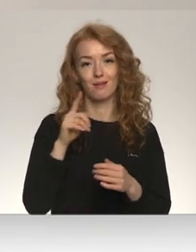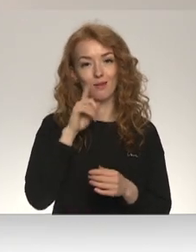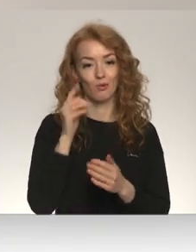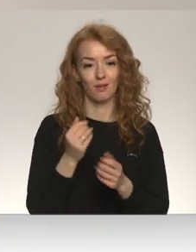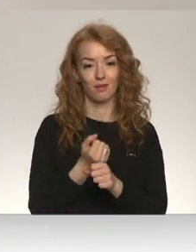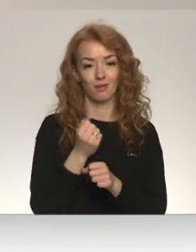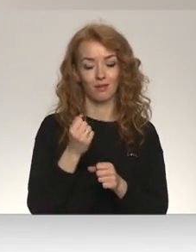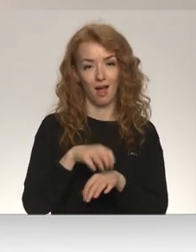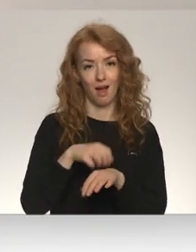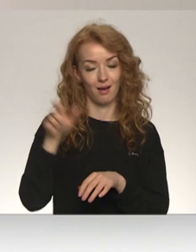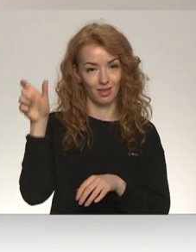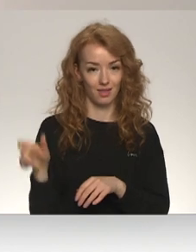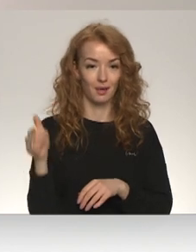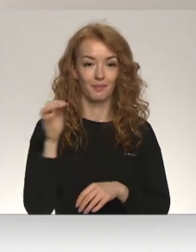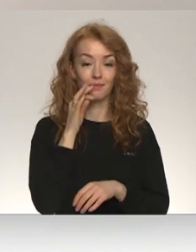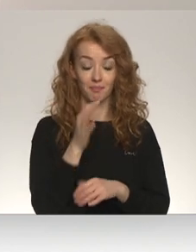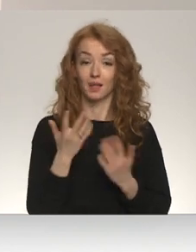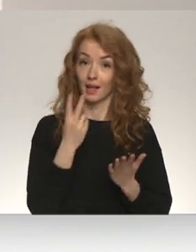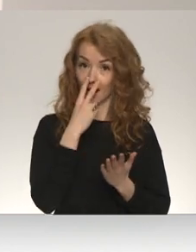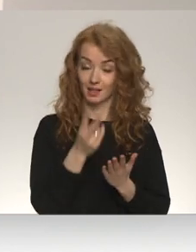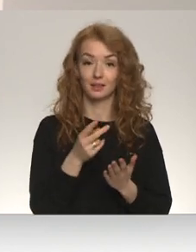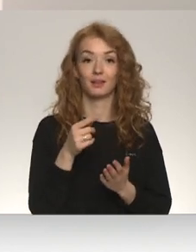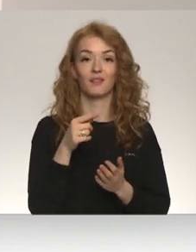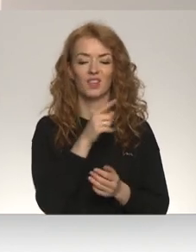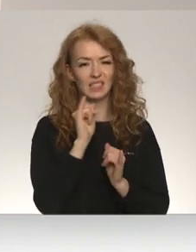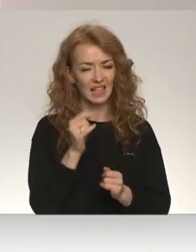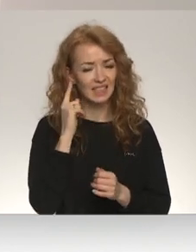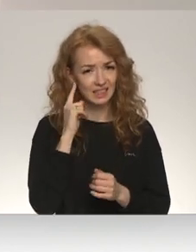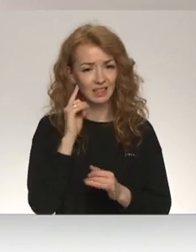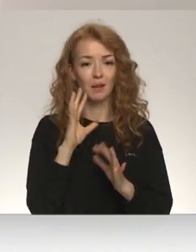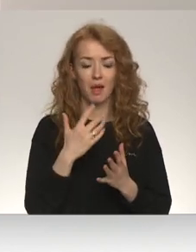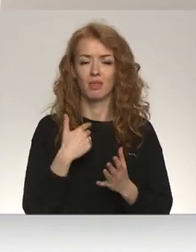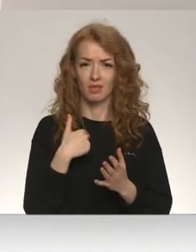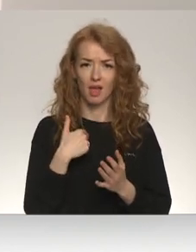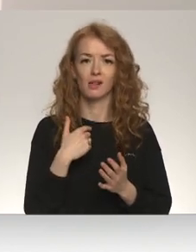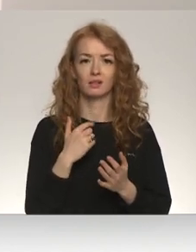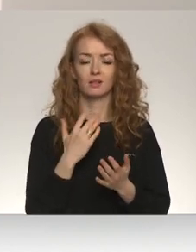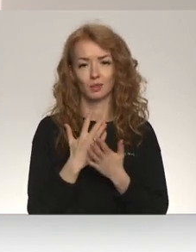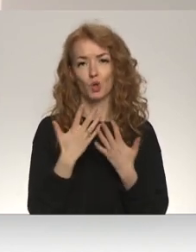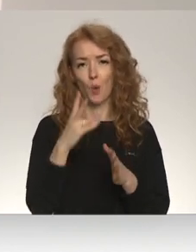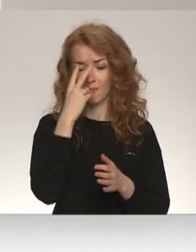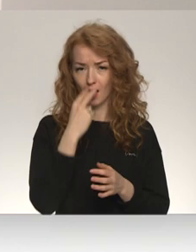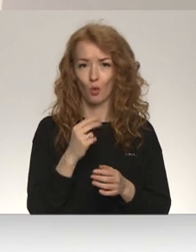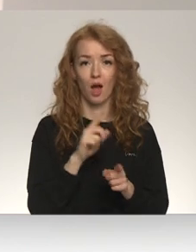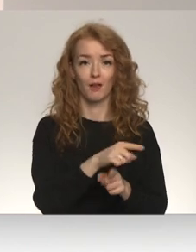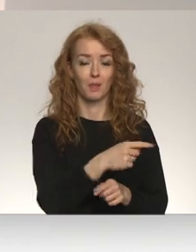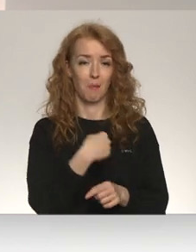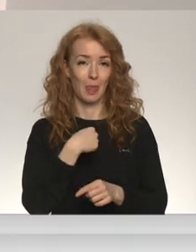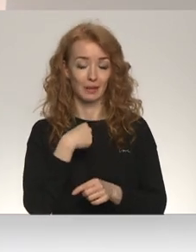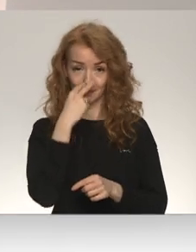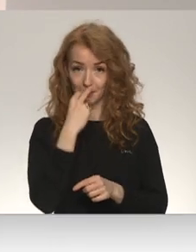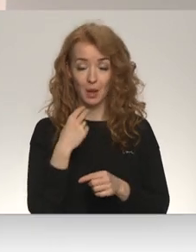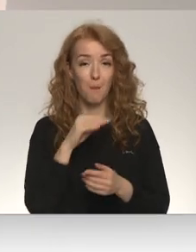dakteri. Kā redziet, viņi gan slikti dzird, bet jā, es pie viņiem esmu pieredusi un viņi arī. Viņi šeit